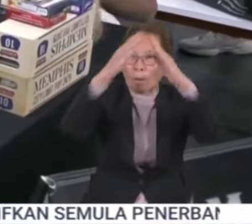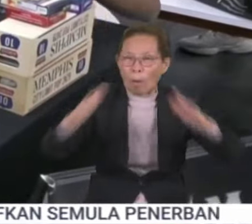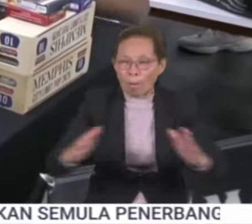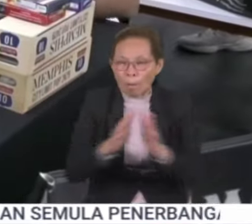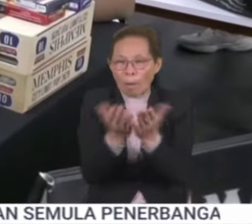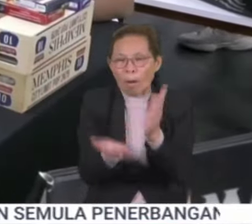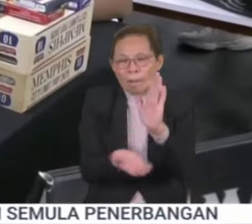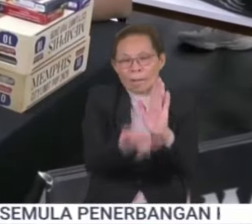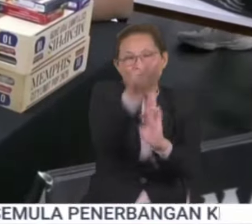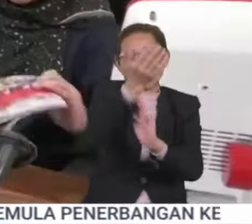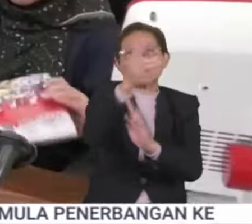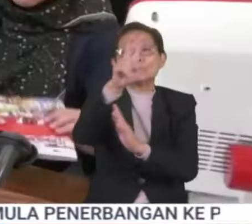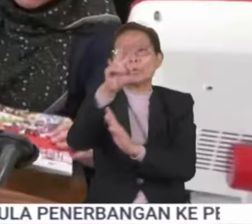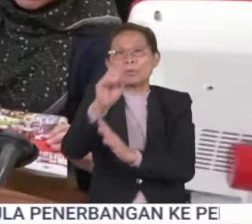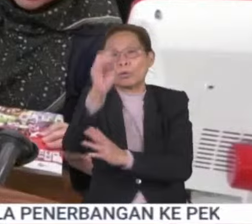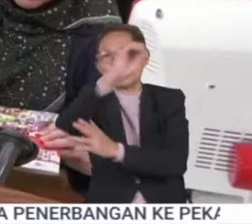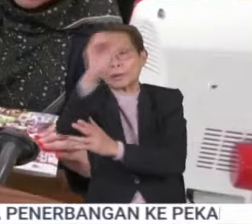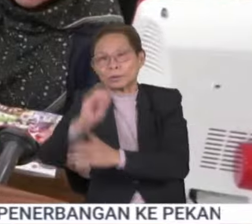sebanyak